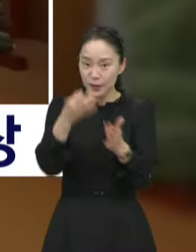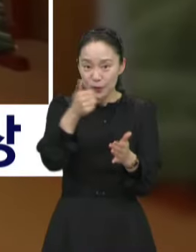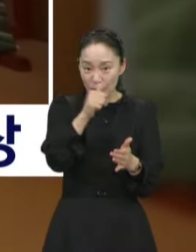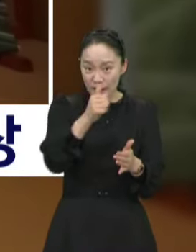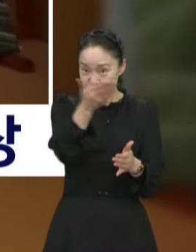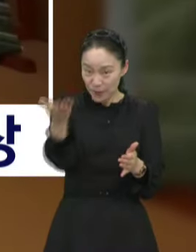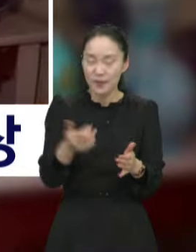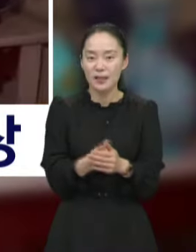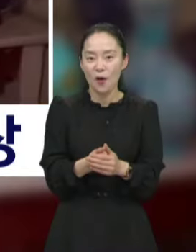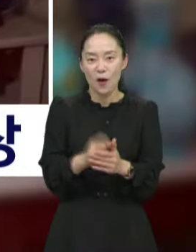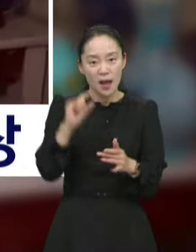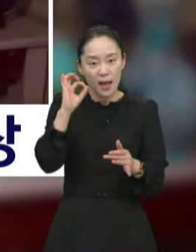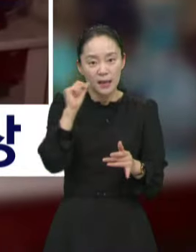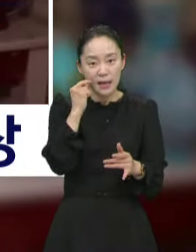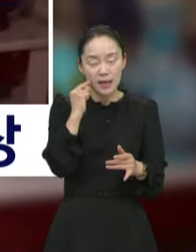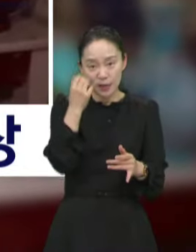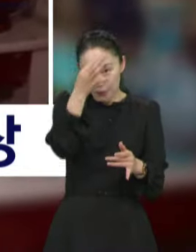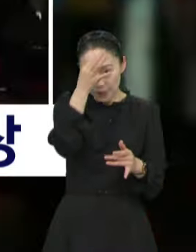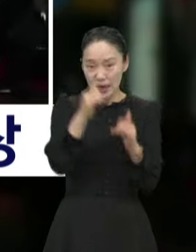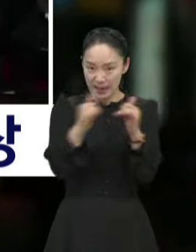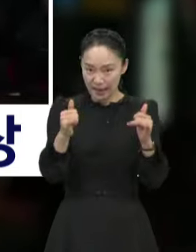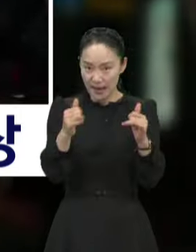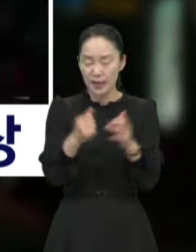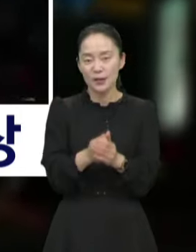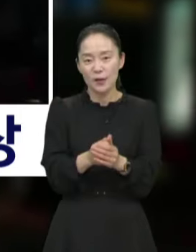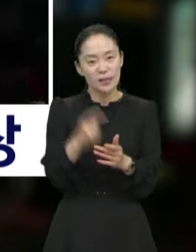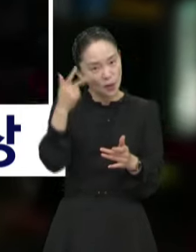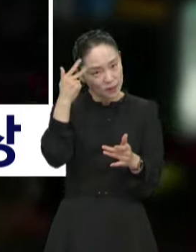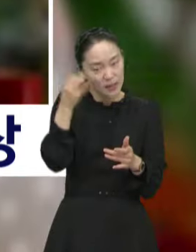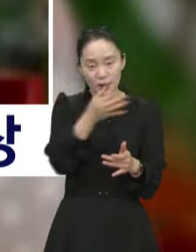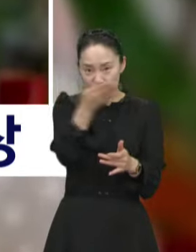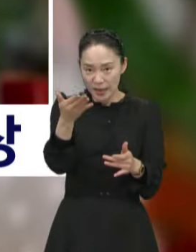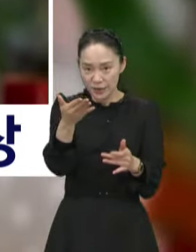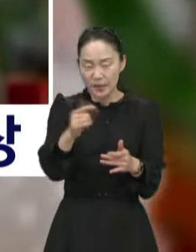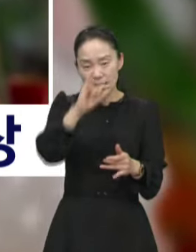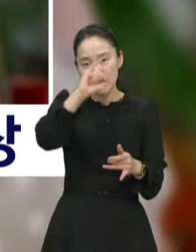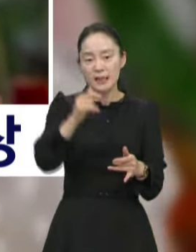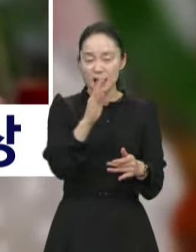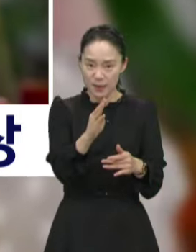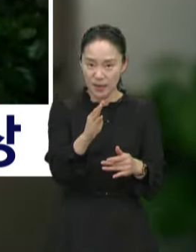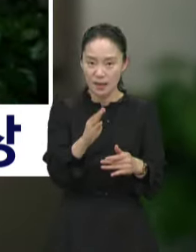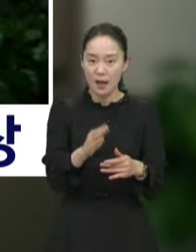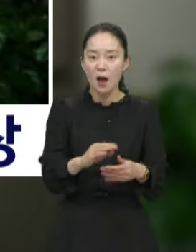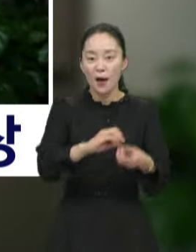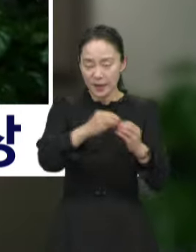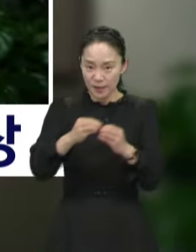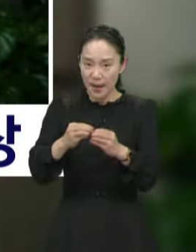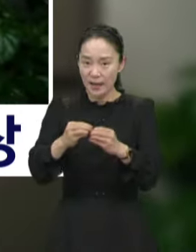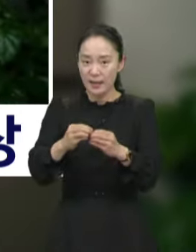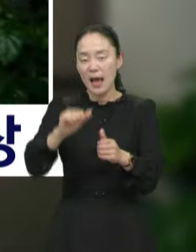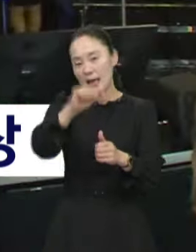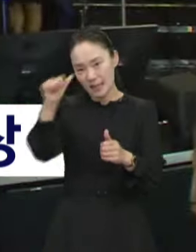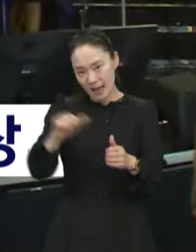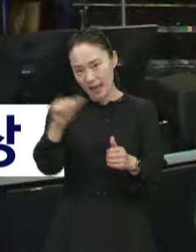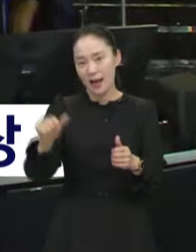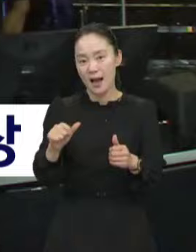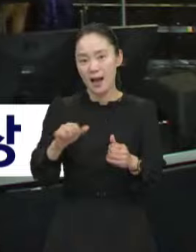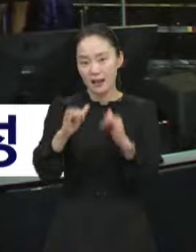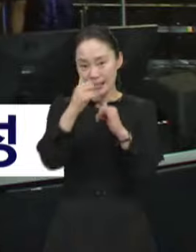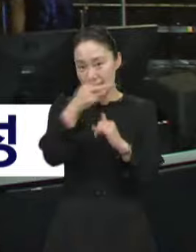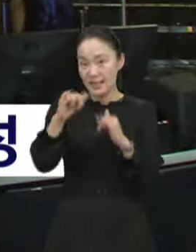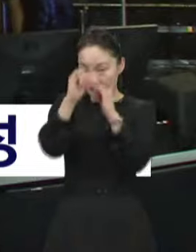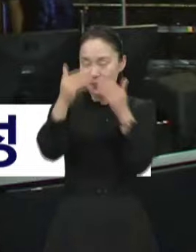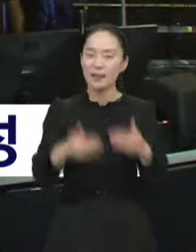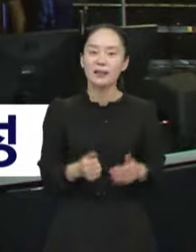정신과 수공예품의 아시아적 가치를 조명한 TJB 핸드메이드인 아시아가 대상에 영예를 안았습니다 특히